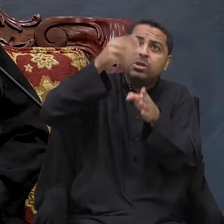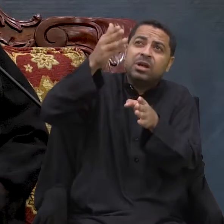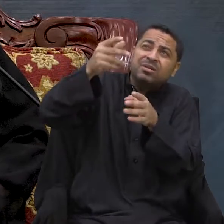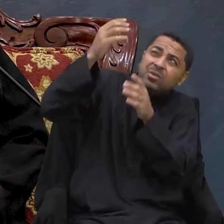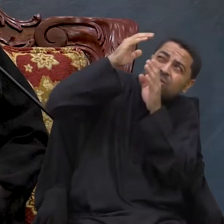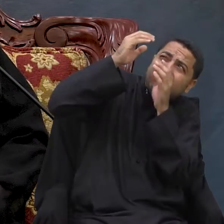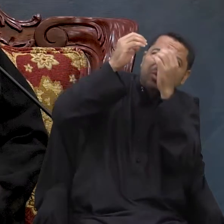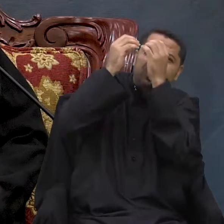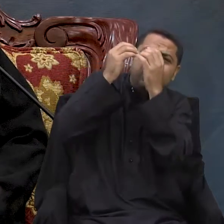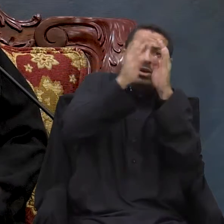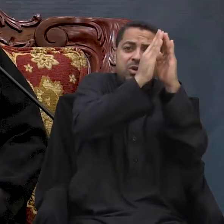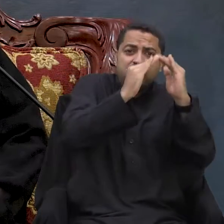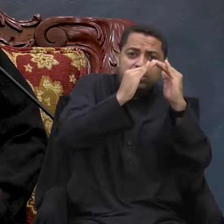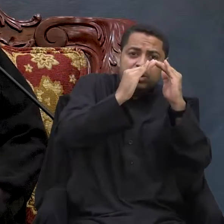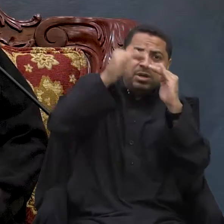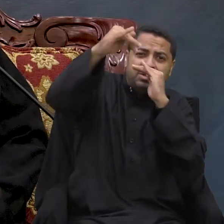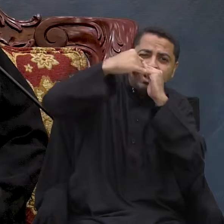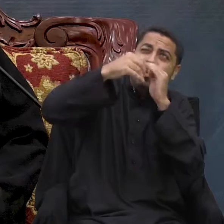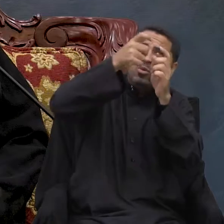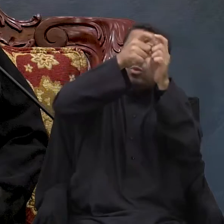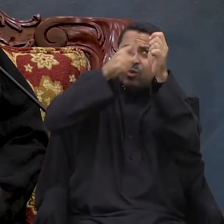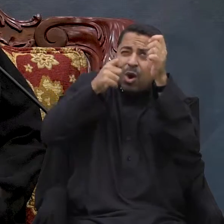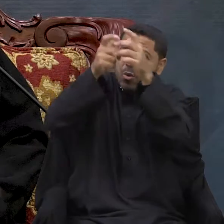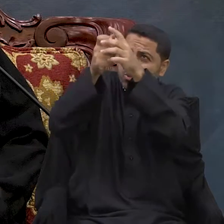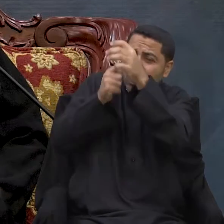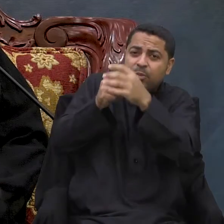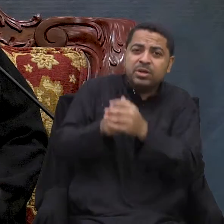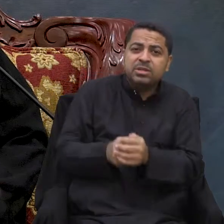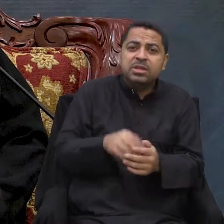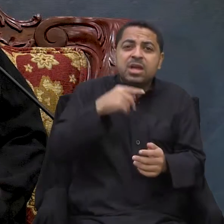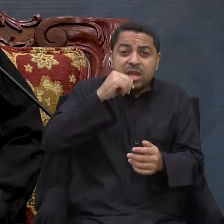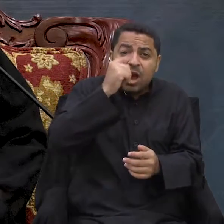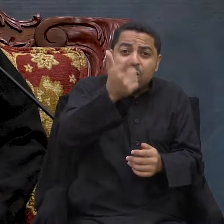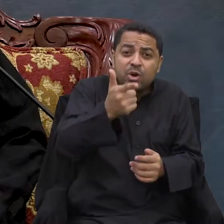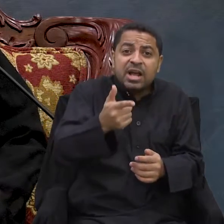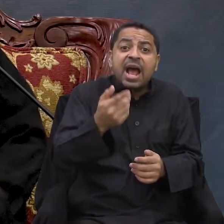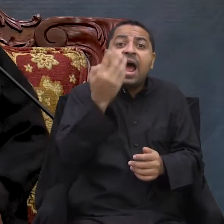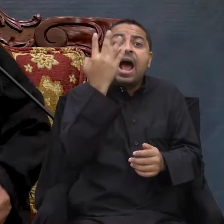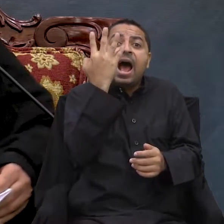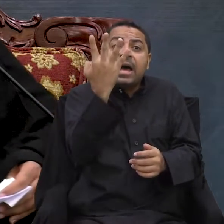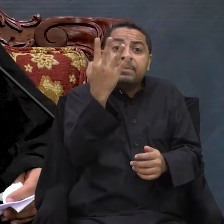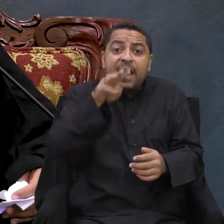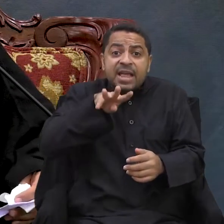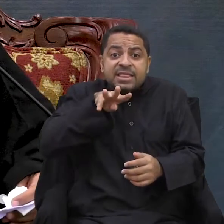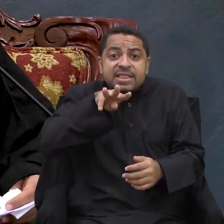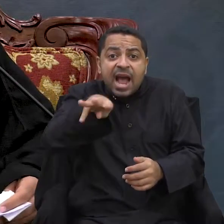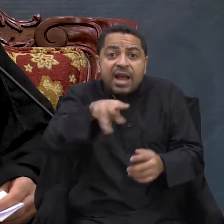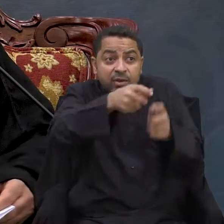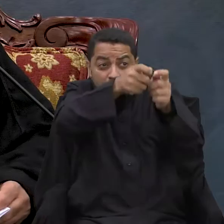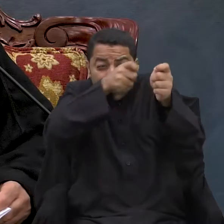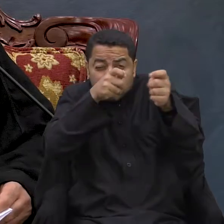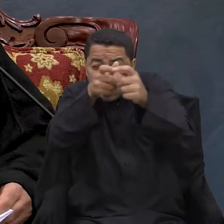وعلى مخيمه، قالوا إن 4000 نبلة انطلقت